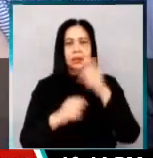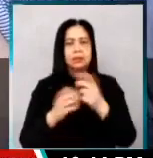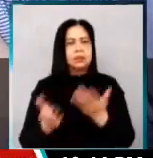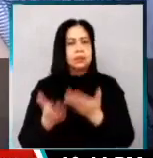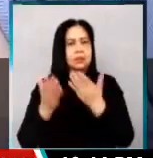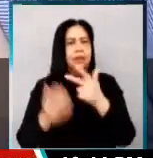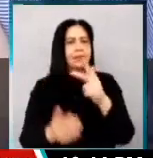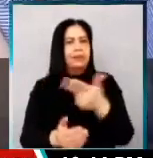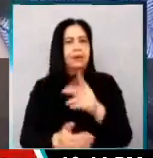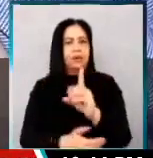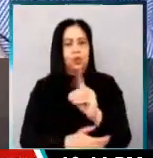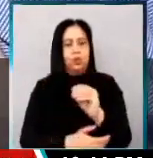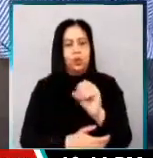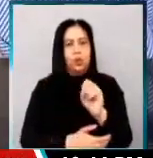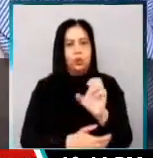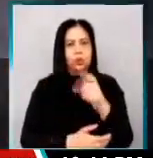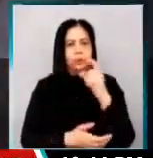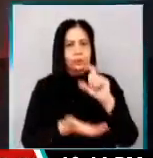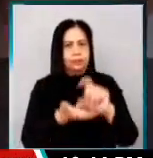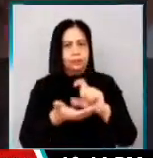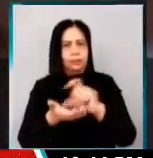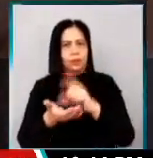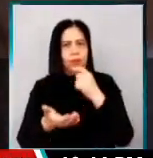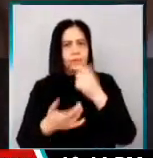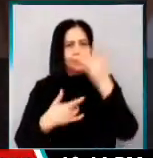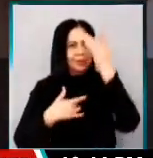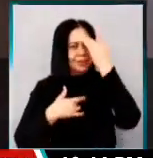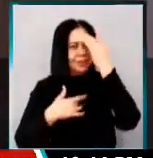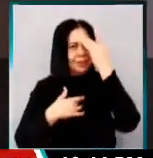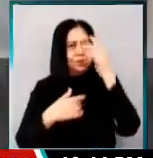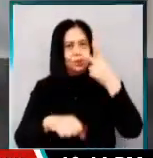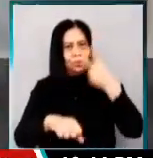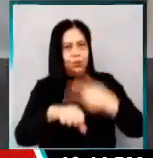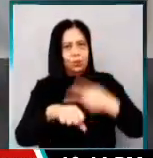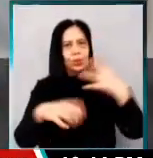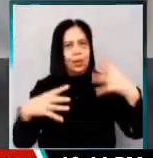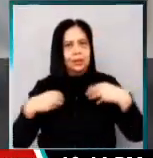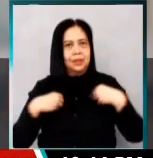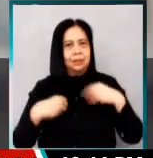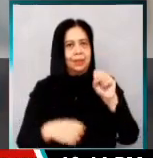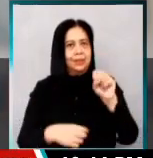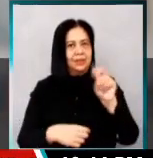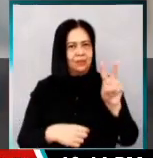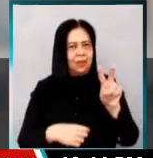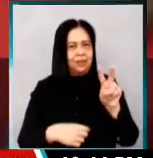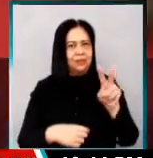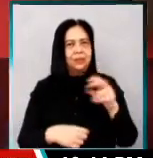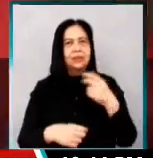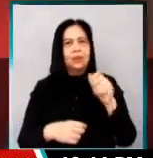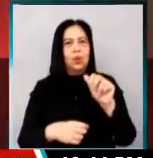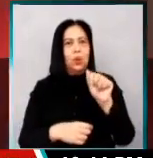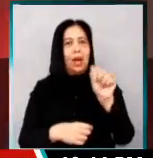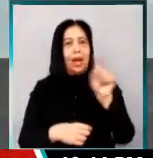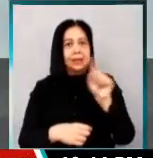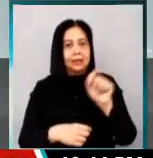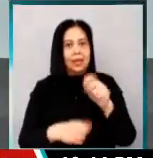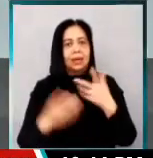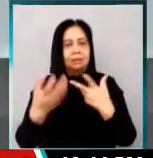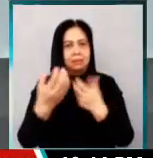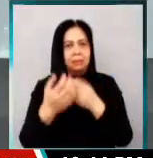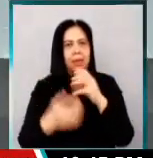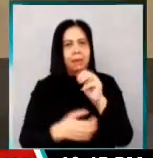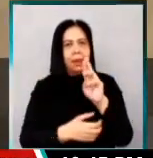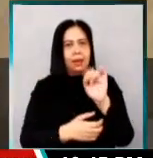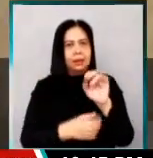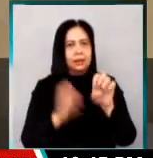para sa mga immunocompromised na nakatanggap ng dalawang dose ng bakuna ng Sinovac, ang mga bakuna ng AstraZeneca, mRNA vaccine gaya ng